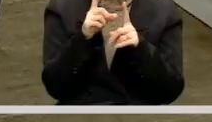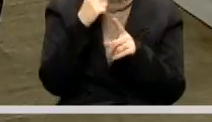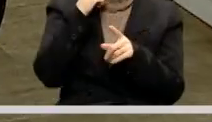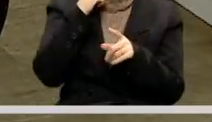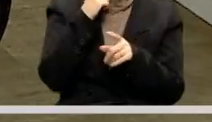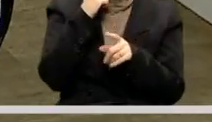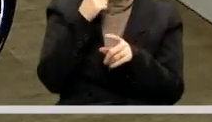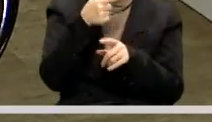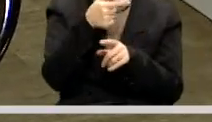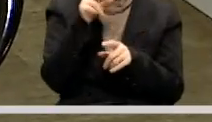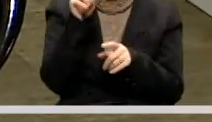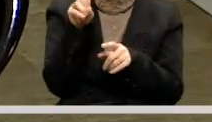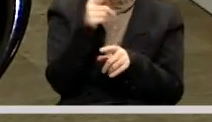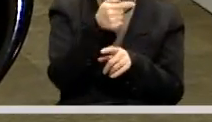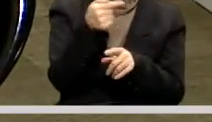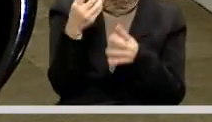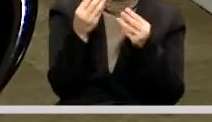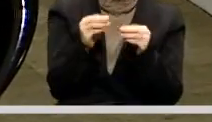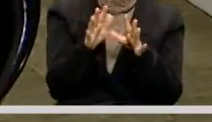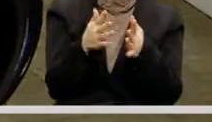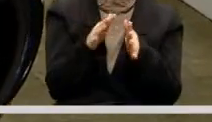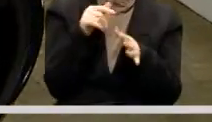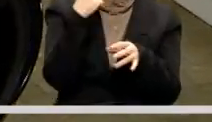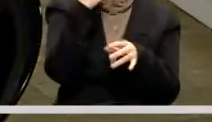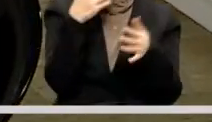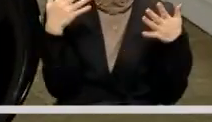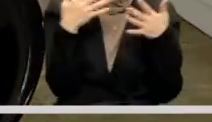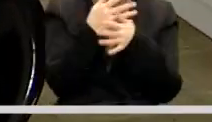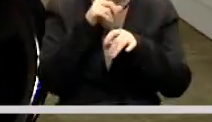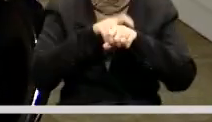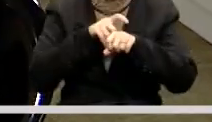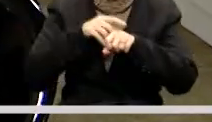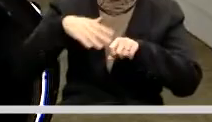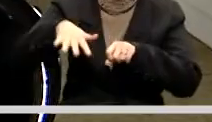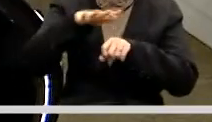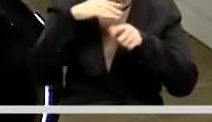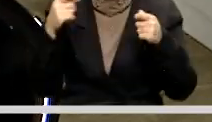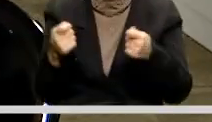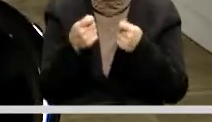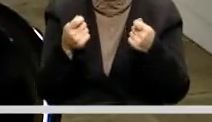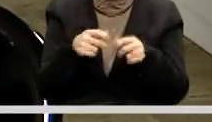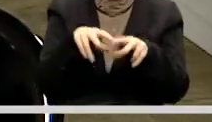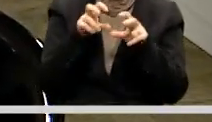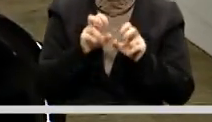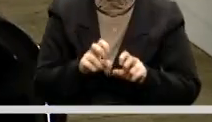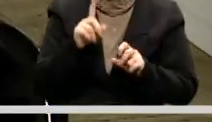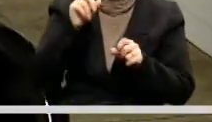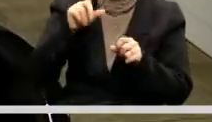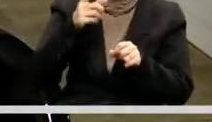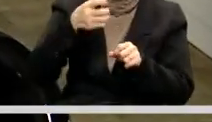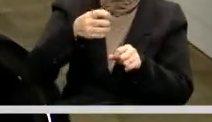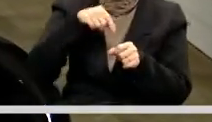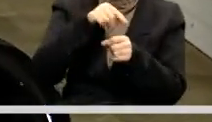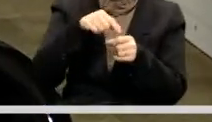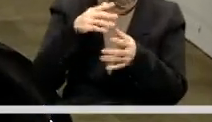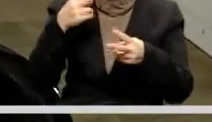çok fazla koyu ve demli çay tüketmek. Dolayısıyla akşam saatlerinde hepimiz çalışıyoruz, oturuyoruz bir bardak çay. Bazen bunun yanına